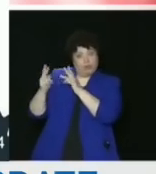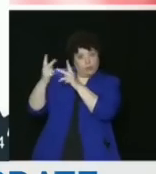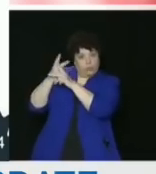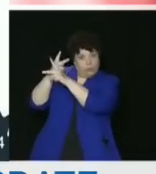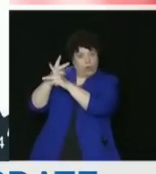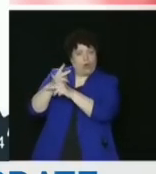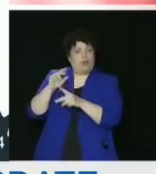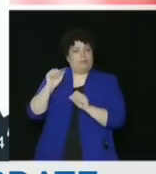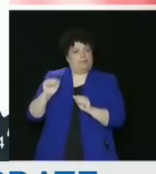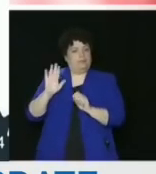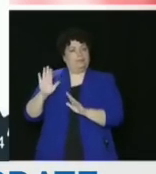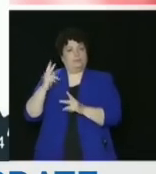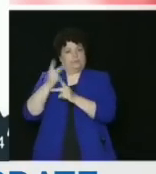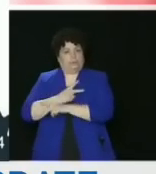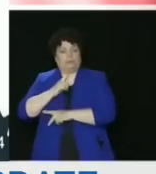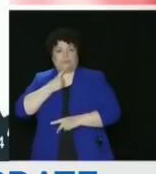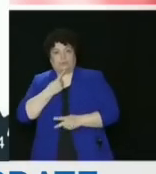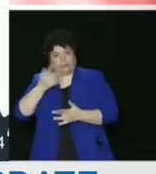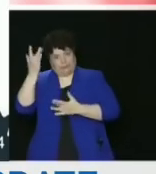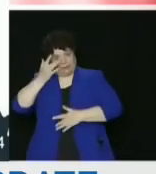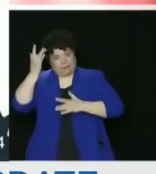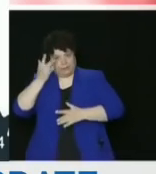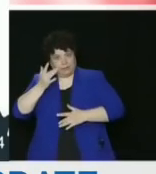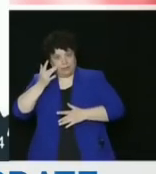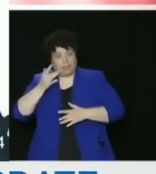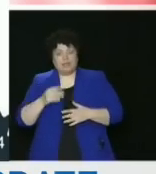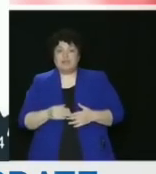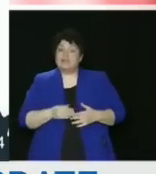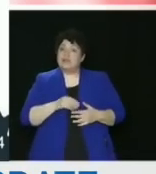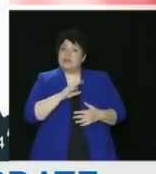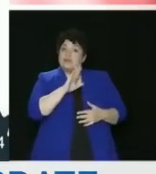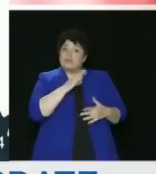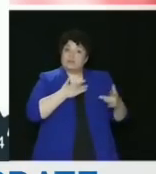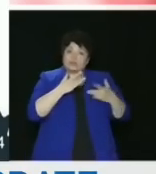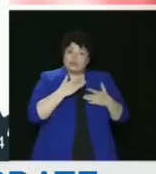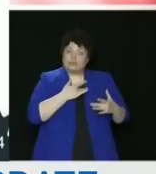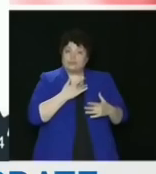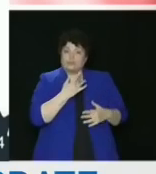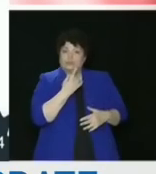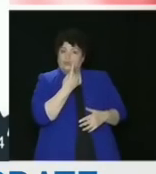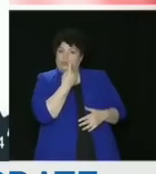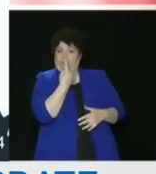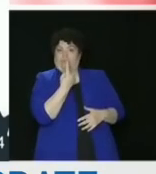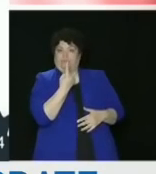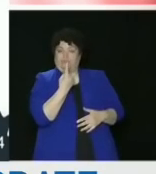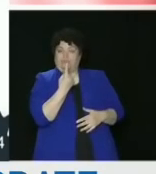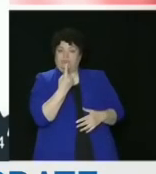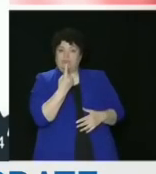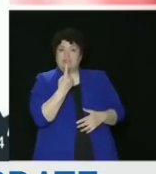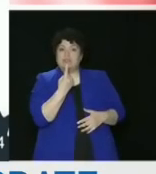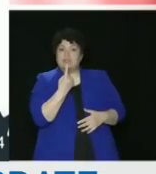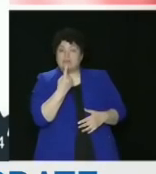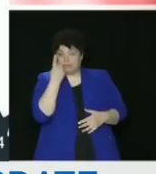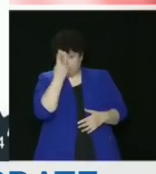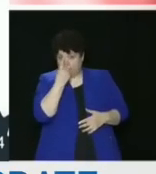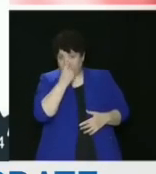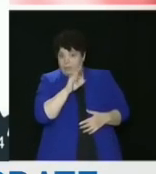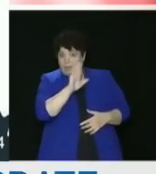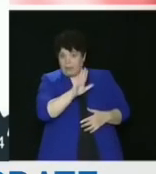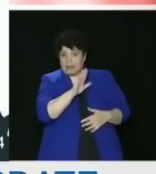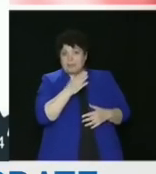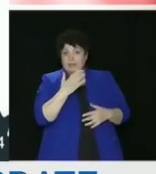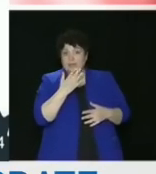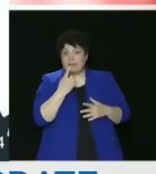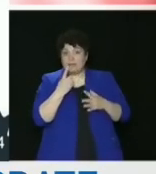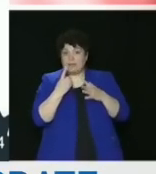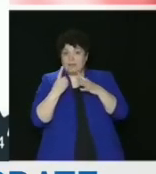graves. outcomes. Comme l'une de nos principales Since one of préoccupations our est de main savoir si concerns l'épidémie is menacera la whether the capacité des soins de epidemic will santé,